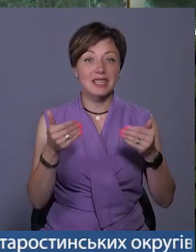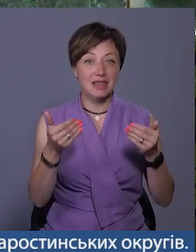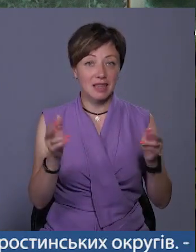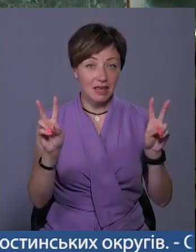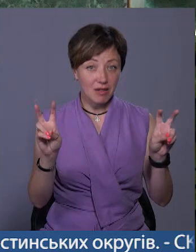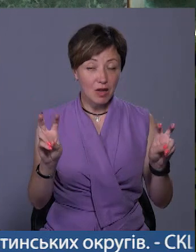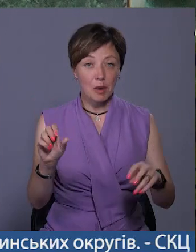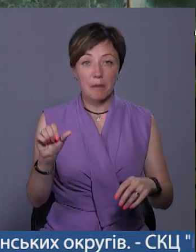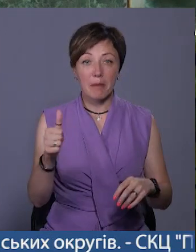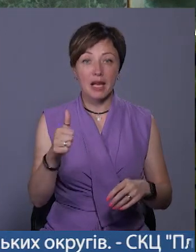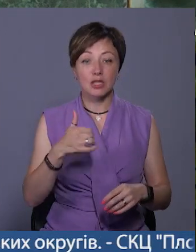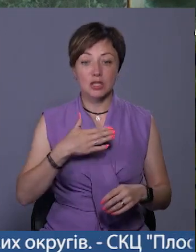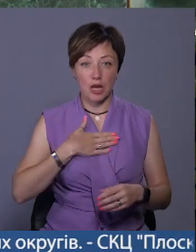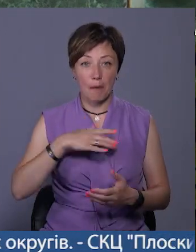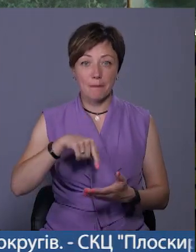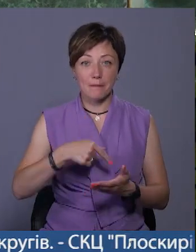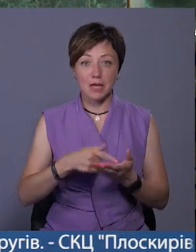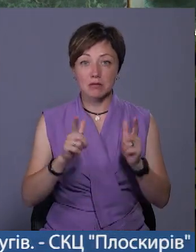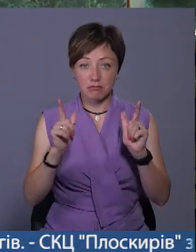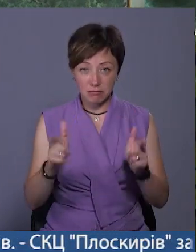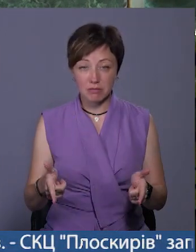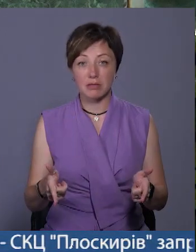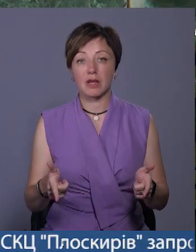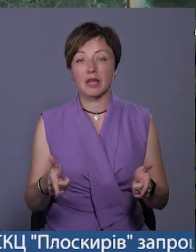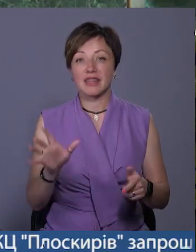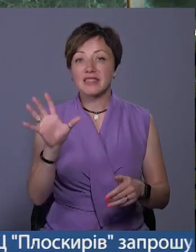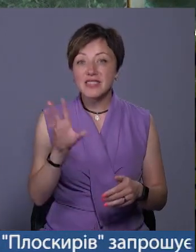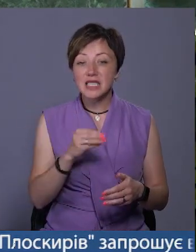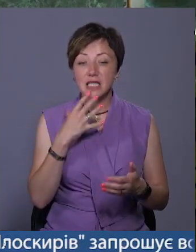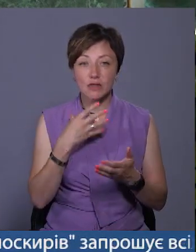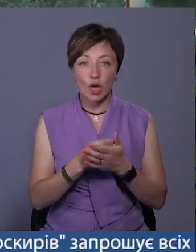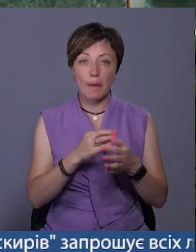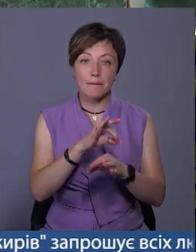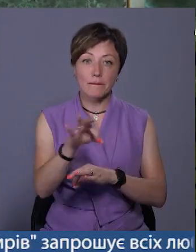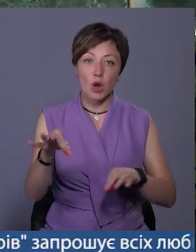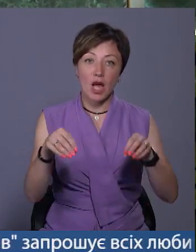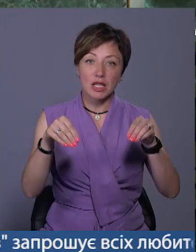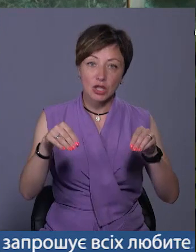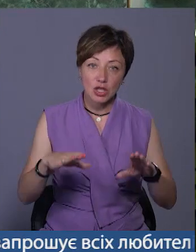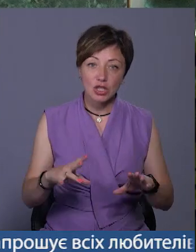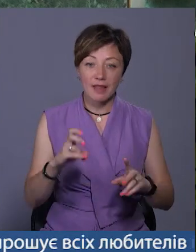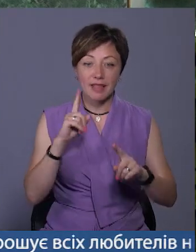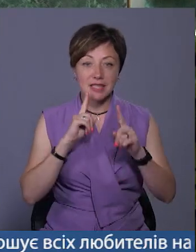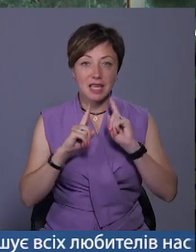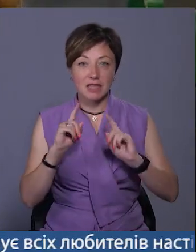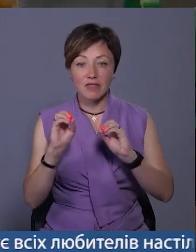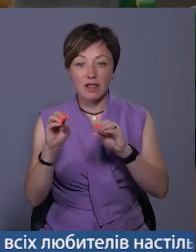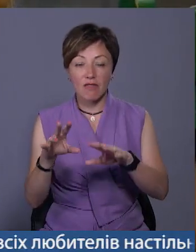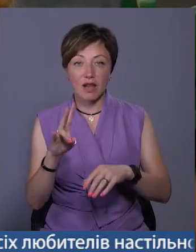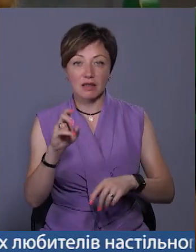Було одним з перших міст, хто погодився всі свої проекти рішень, які йшли на сесію, віддавати